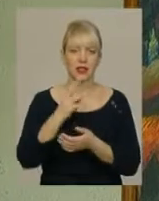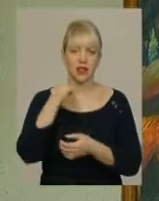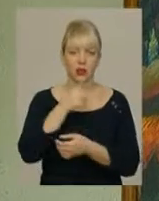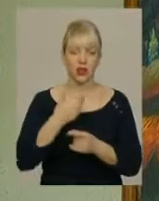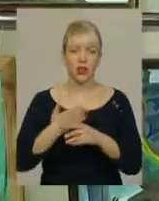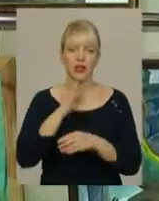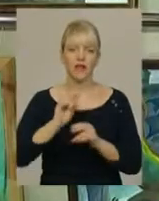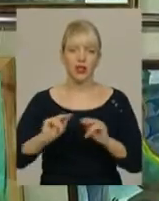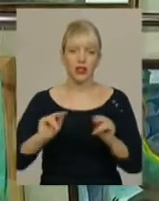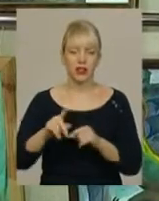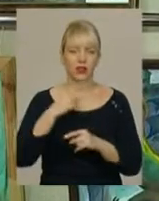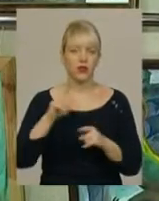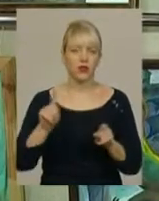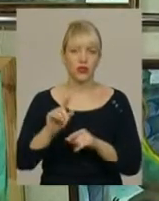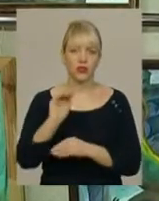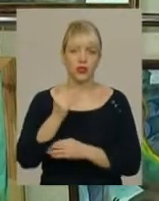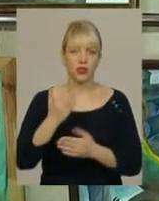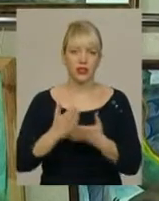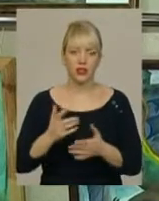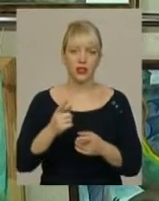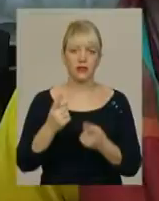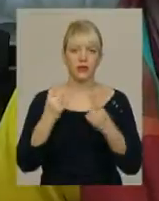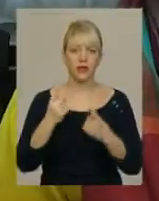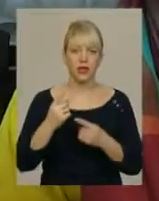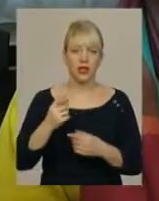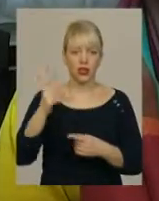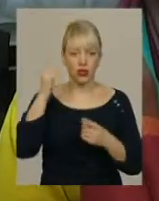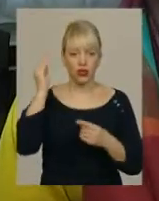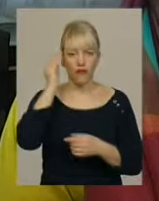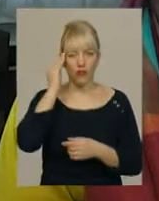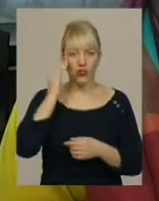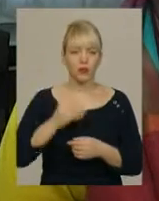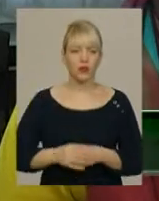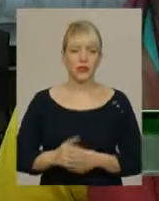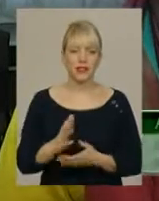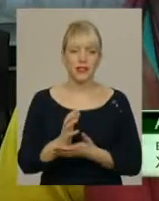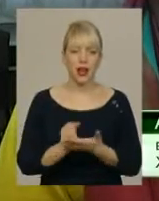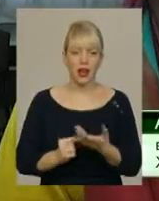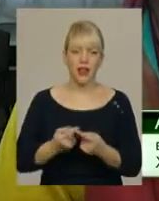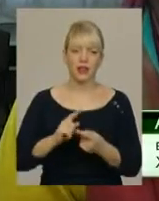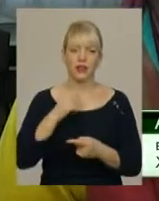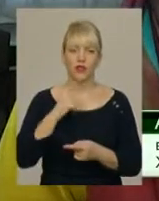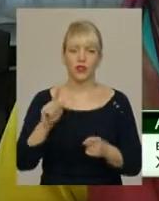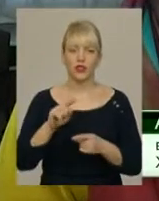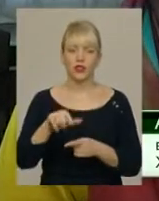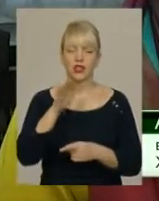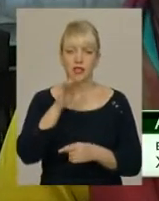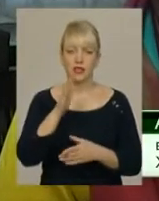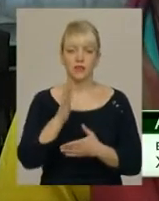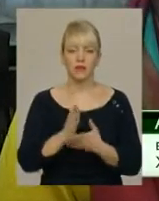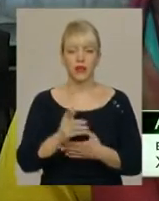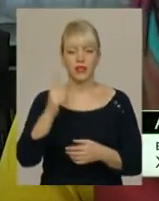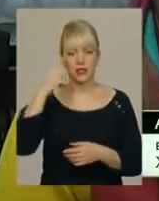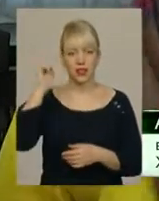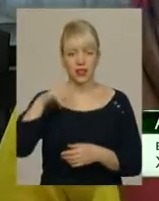Цвігун каже, дівчина має неабиякий творчий потенціал. За цей час вона отримала не тільки знання,